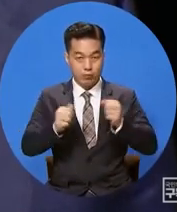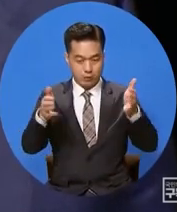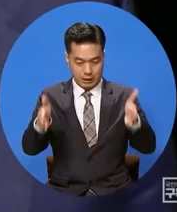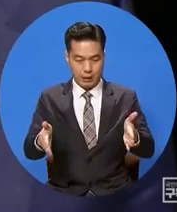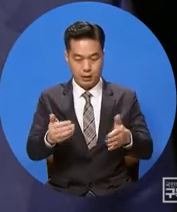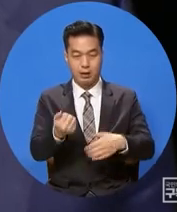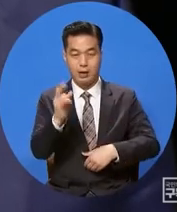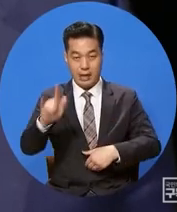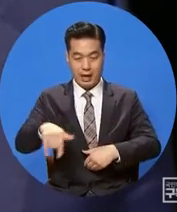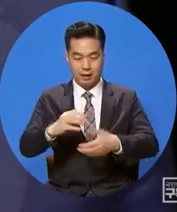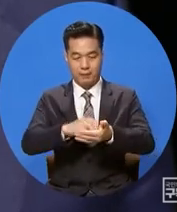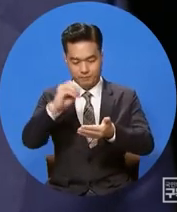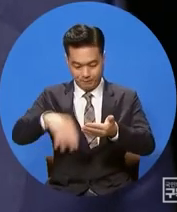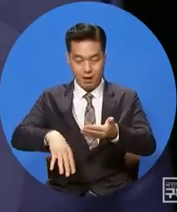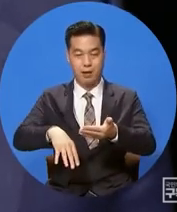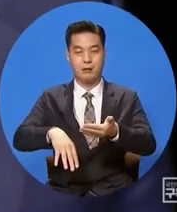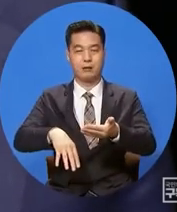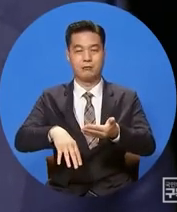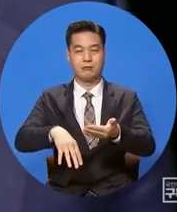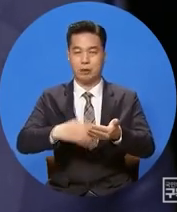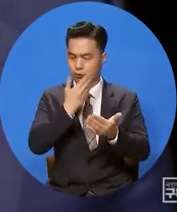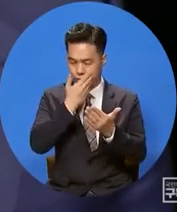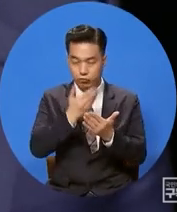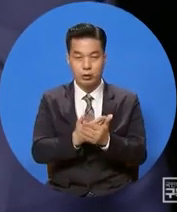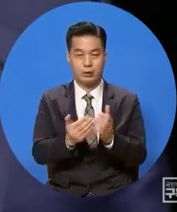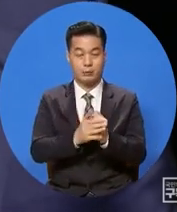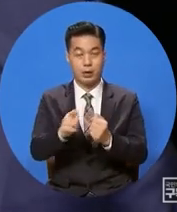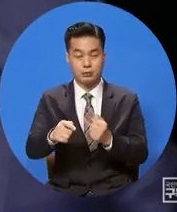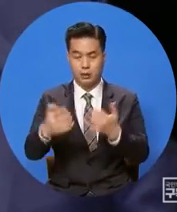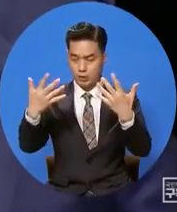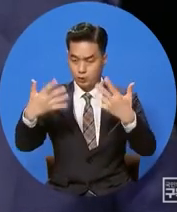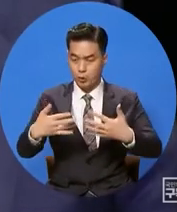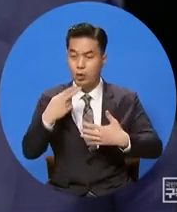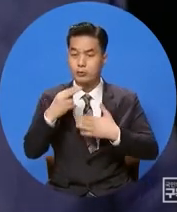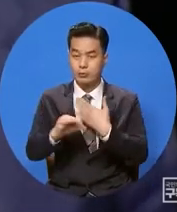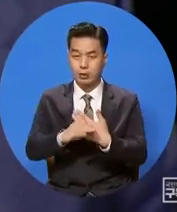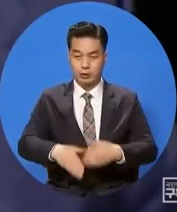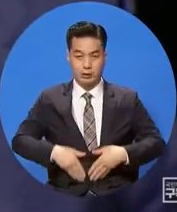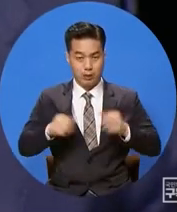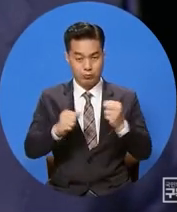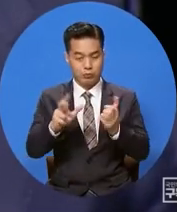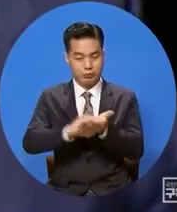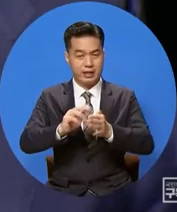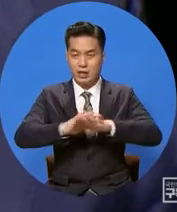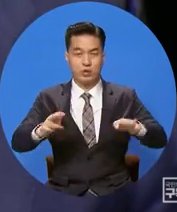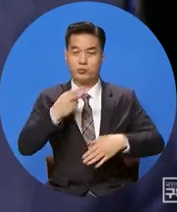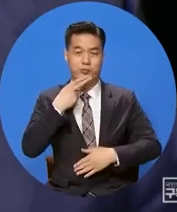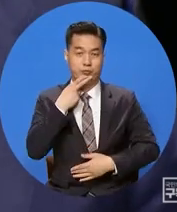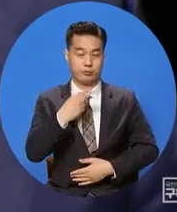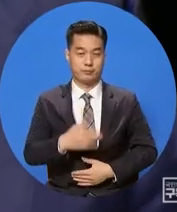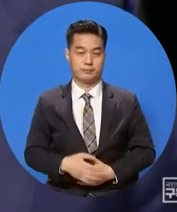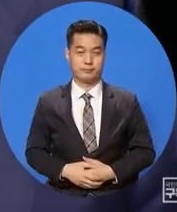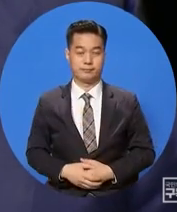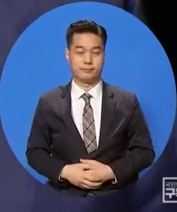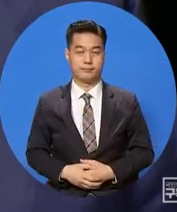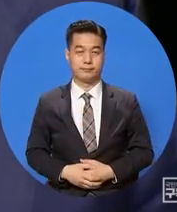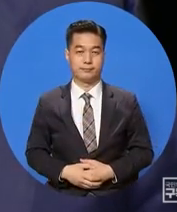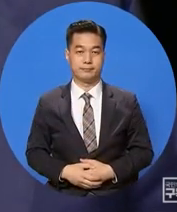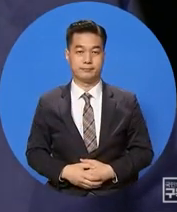비핵화 문제입니다. 이 비핵화 문제가 전제가 안 되고 남북 문제가 풀릴 수 있는 게 하나도 없지 않습니까? 자,